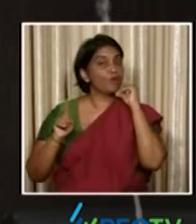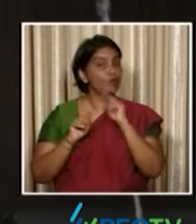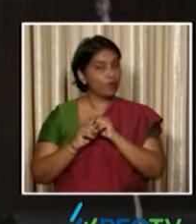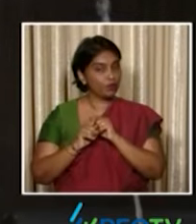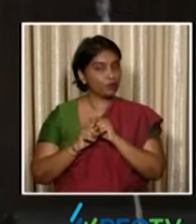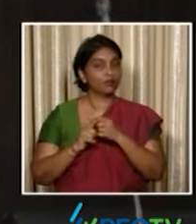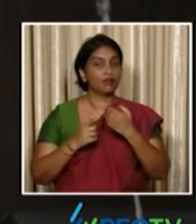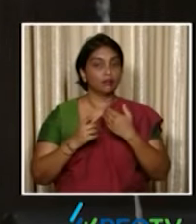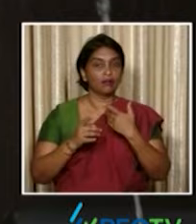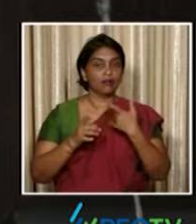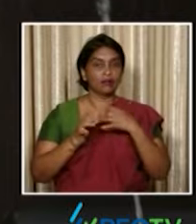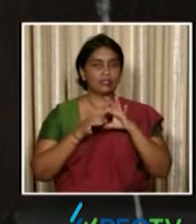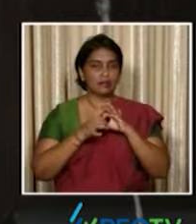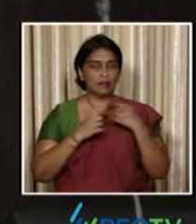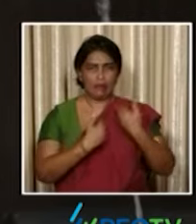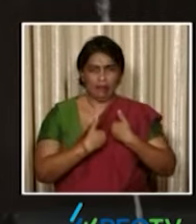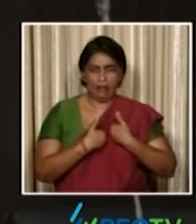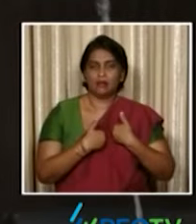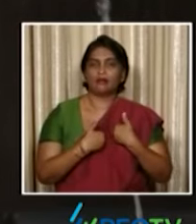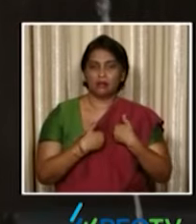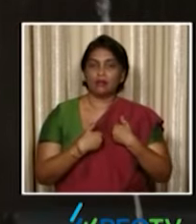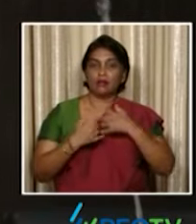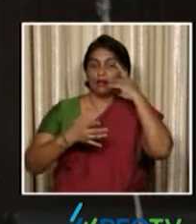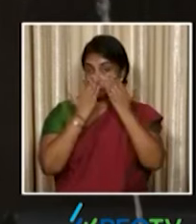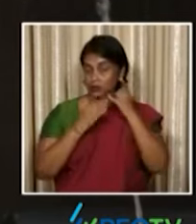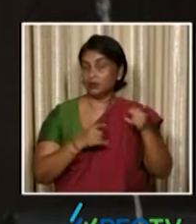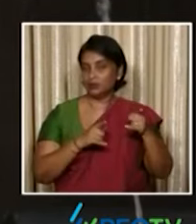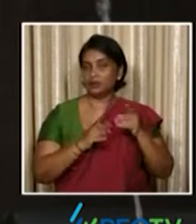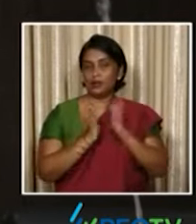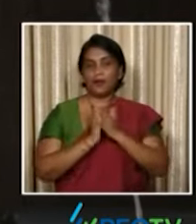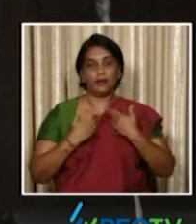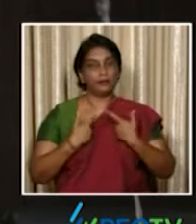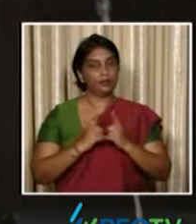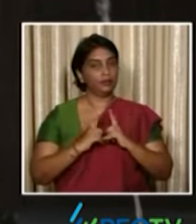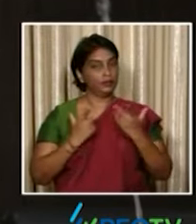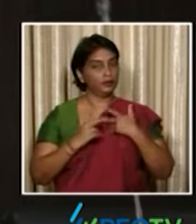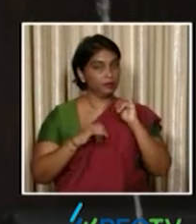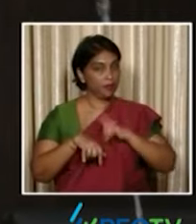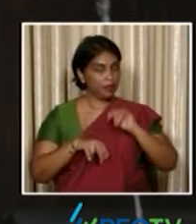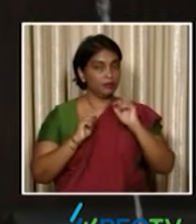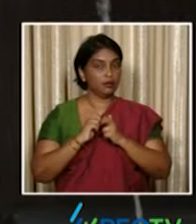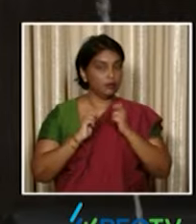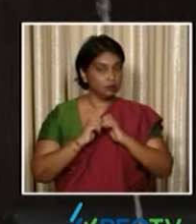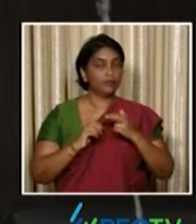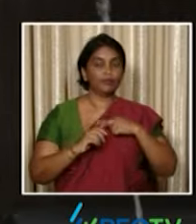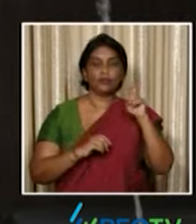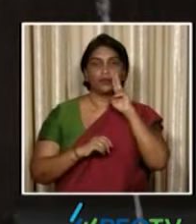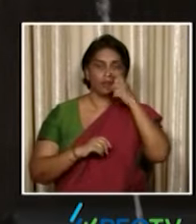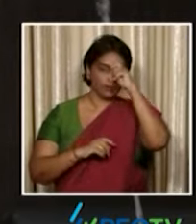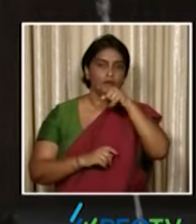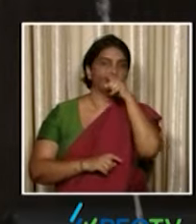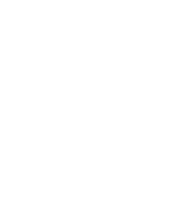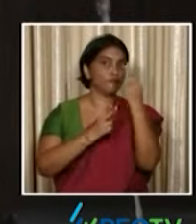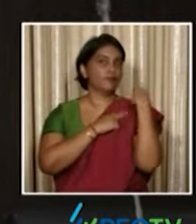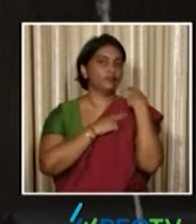සම්බන්ධව මටත් සම්බන්ධතාවයක් තියෙනවායි කියලා ඕගෙන් ප්‍රකාශයක් ඉල්ලලා තිබෙනවා. මගේ ජීවිතේට මොන හරි අනතුරක් වුණොත් මම රනිල් වික්‍රමසිංහ මැතිතුමා වග